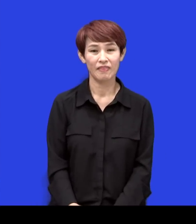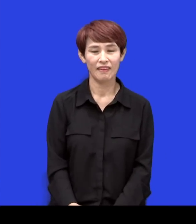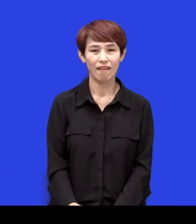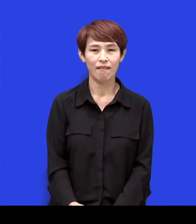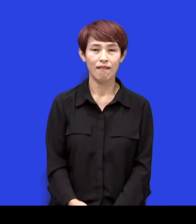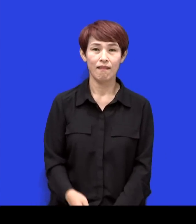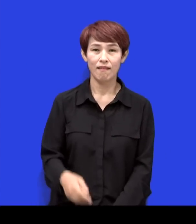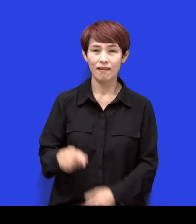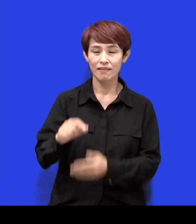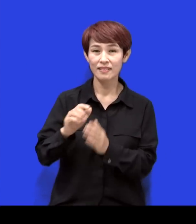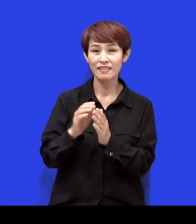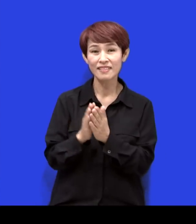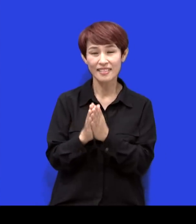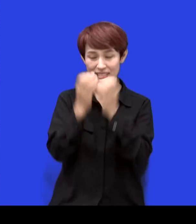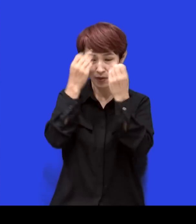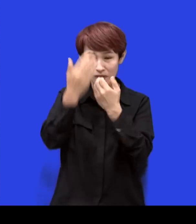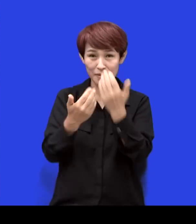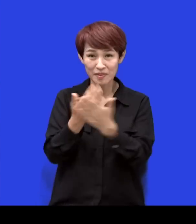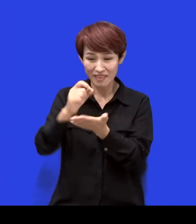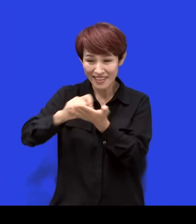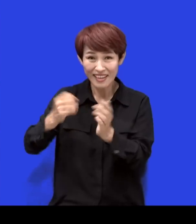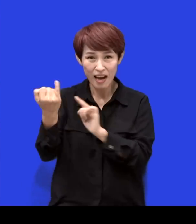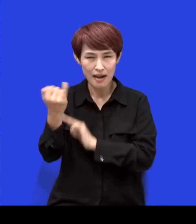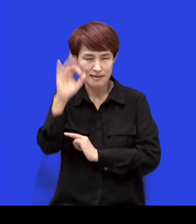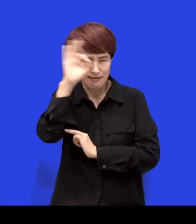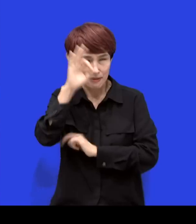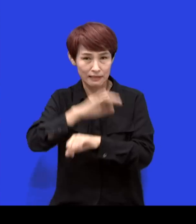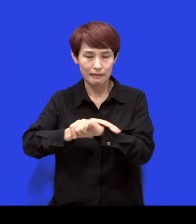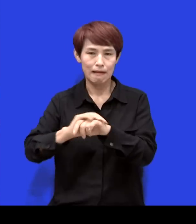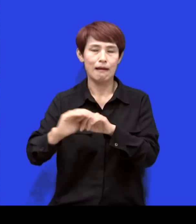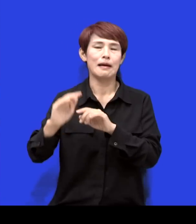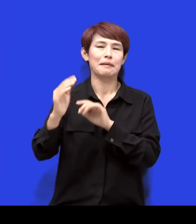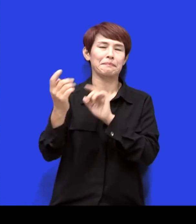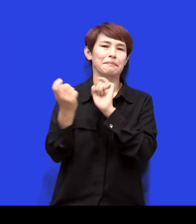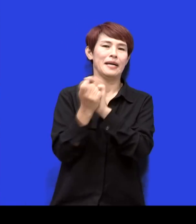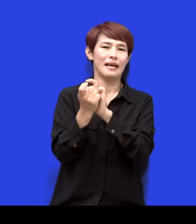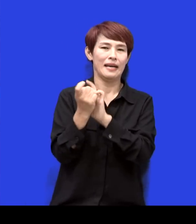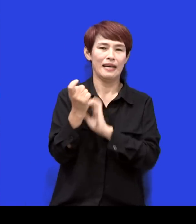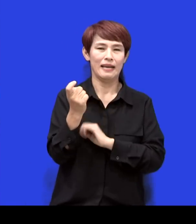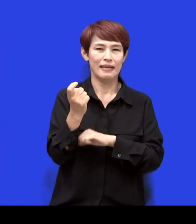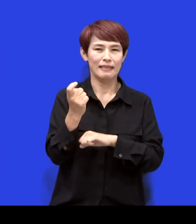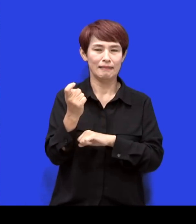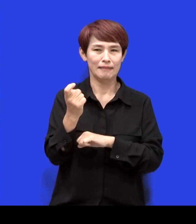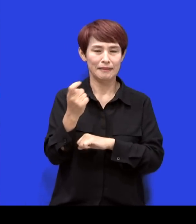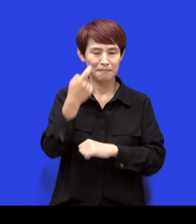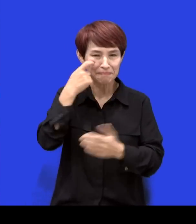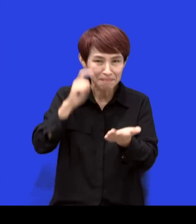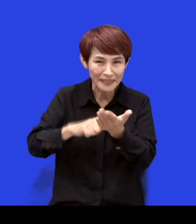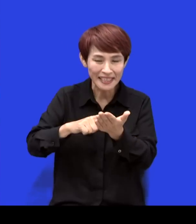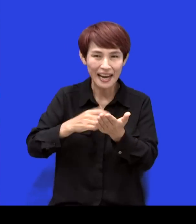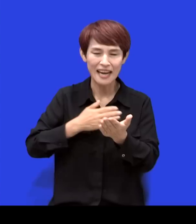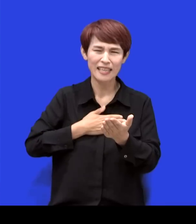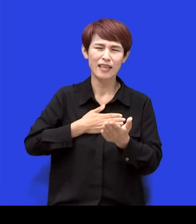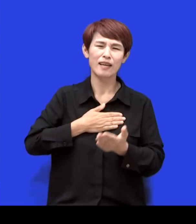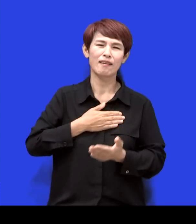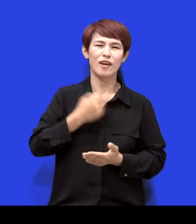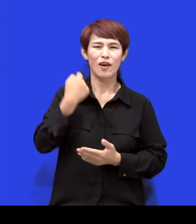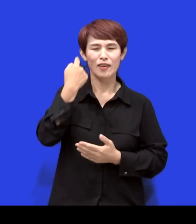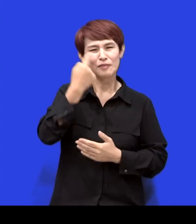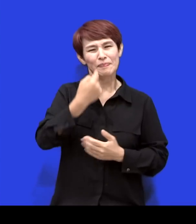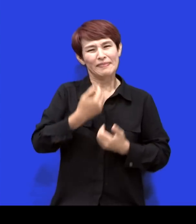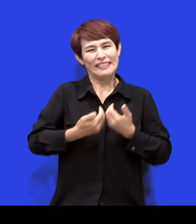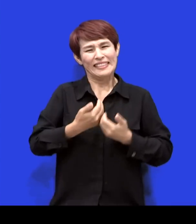작가님이 되게 탐정같이 예. 잘 찾아주셨고, 예. 제가 좀 낯을 가려서 네. 이런 방송에 출연하는 게